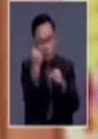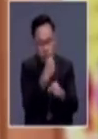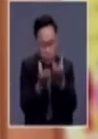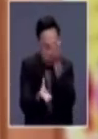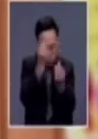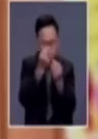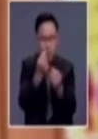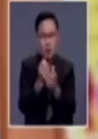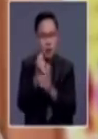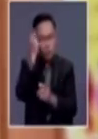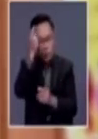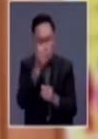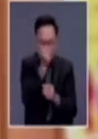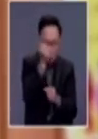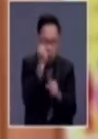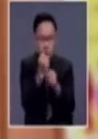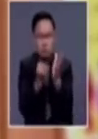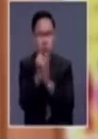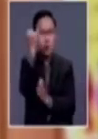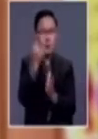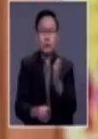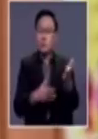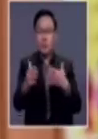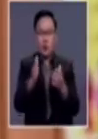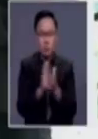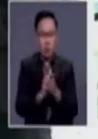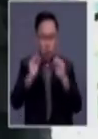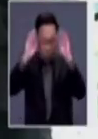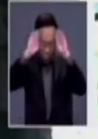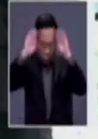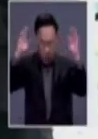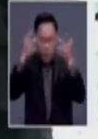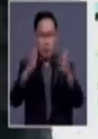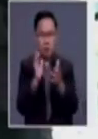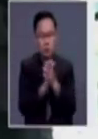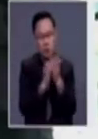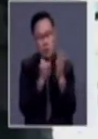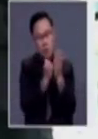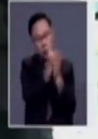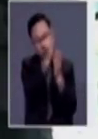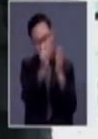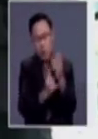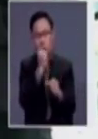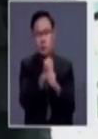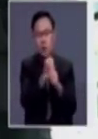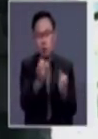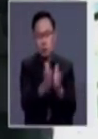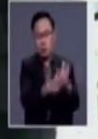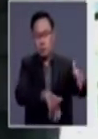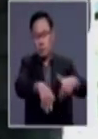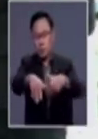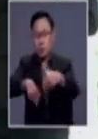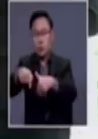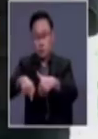ปรือเขาให้เขาลองผิดลองถูกหลังจากนั้นเมื่อเขามีความรู้ความเข้าใจเนี่ยเขาก็จะลงพื้นที่ทำงานร่วมกับประชาช